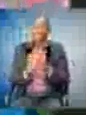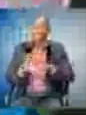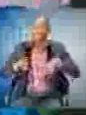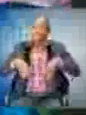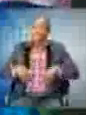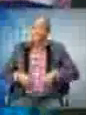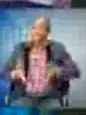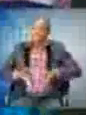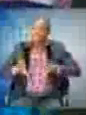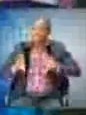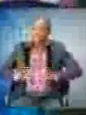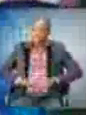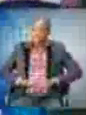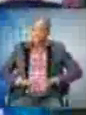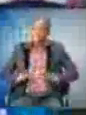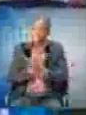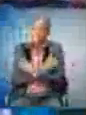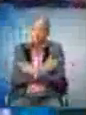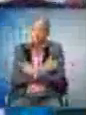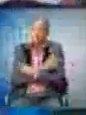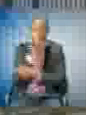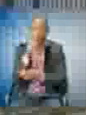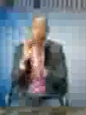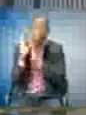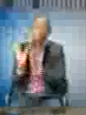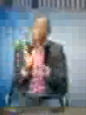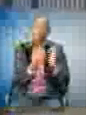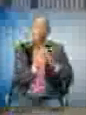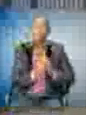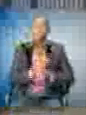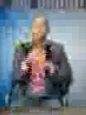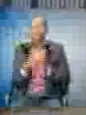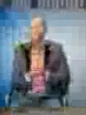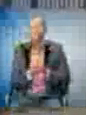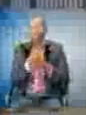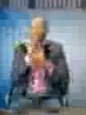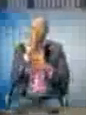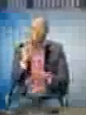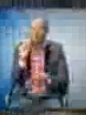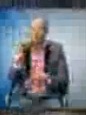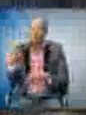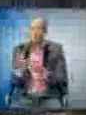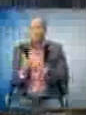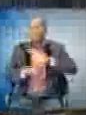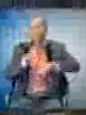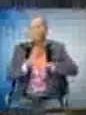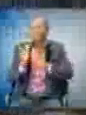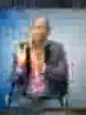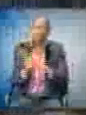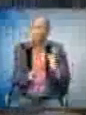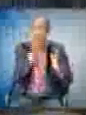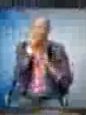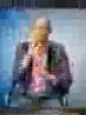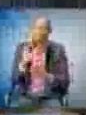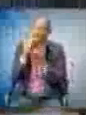permettra aux titulaires de classe d'apprêter les cotes et aux autres enseignants de mettre à jour leurs cours. Pendant ce